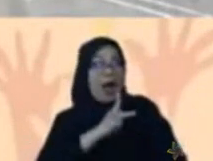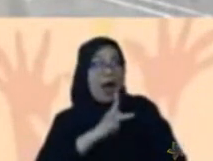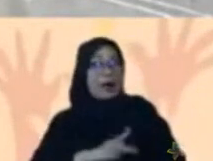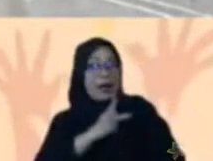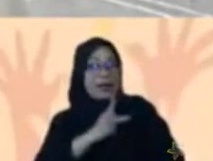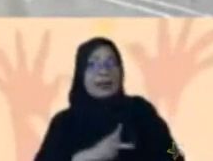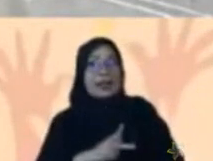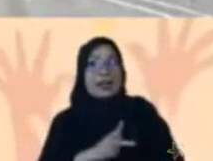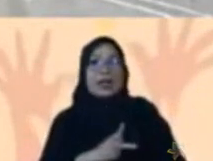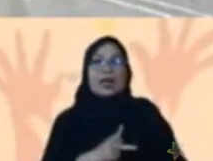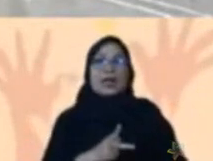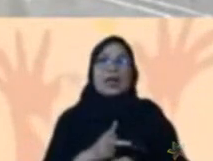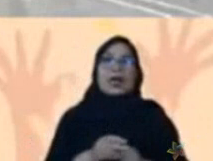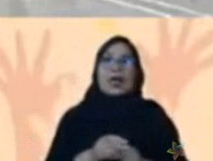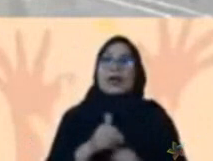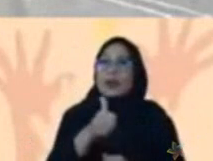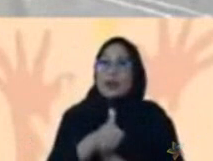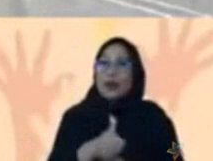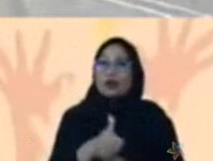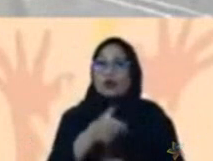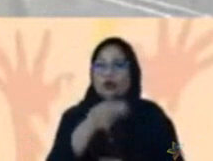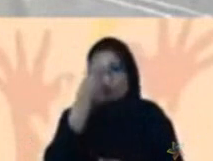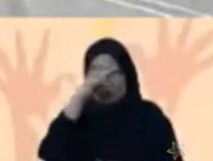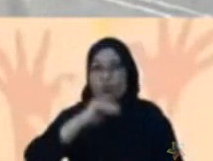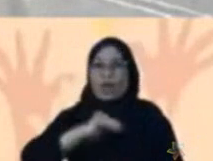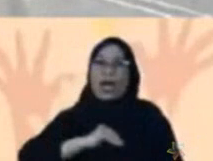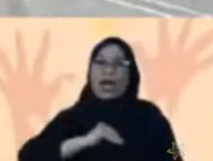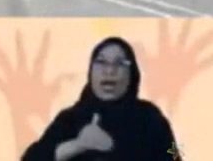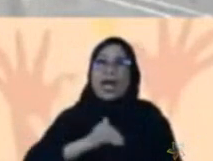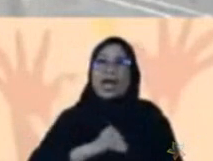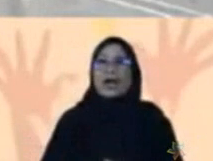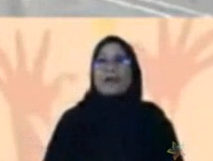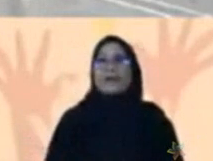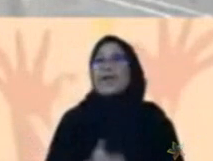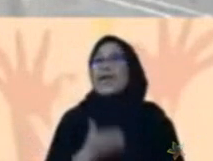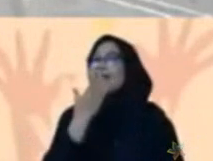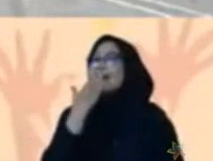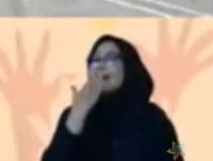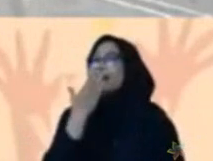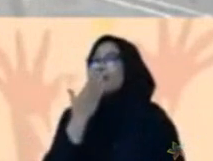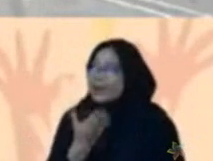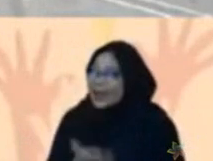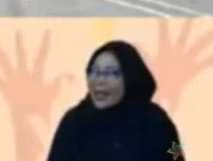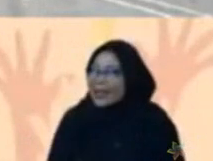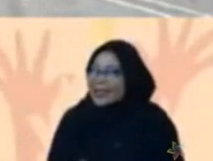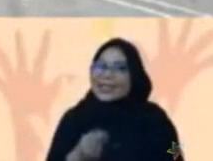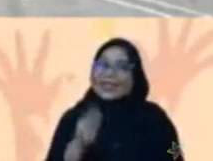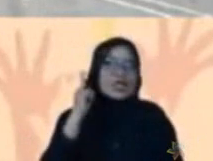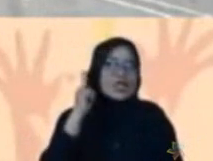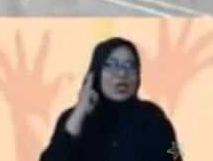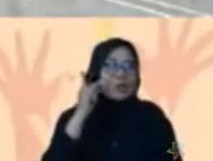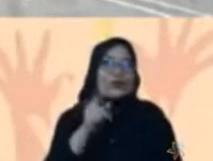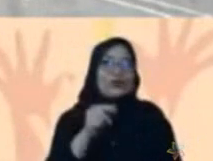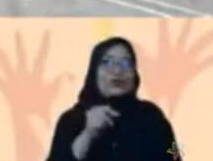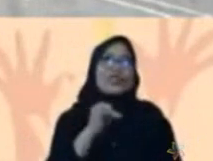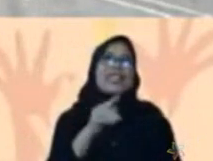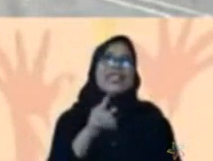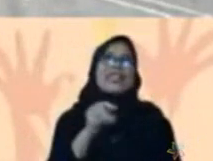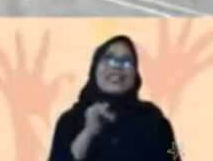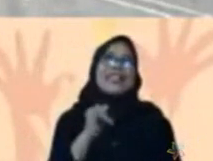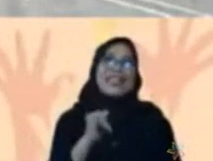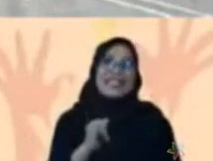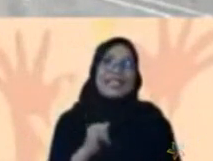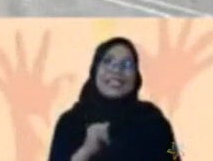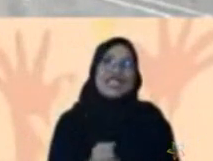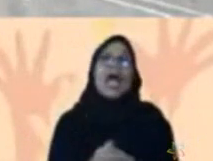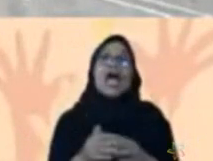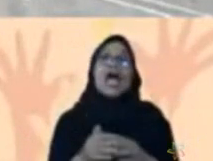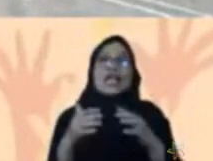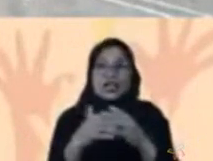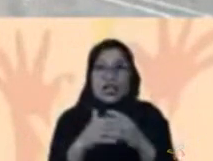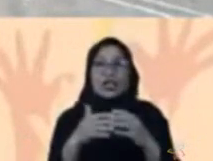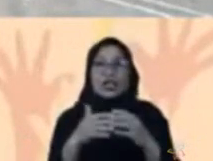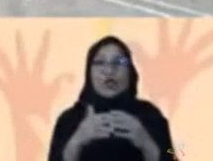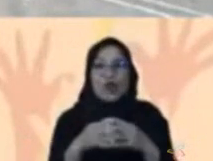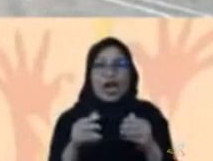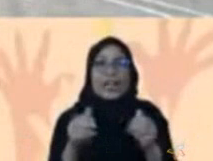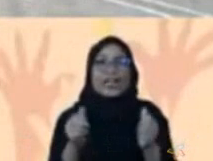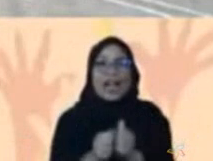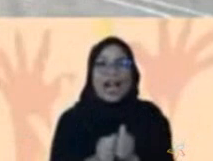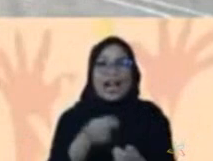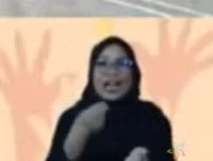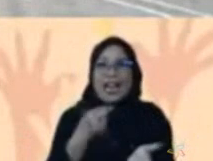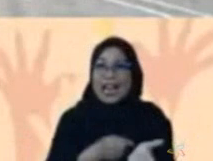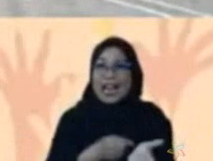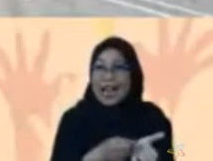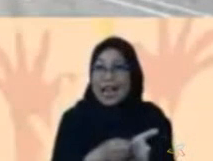kita. Terima kasih Bu Titi. Ini semoga ya, semangatnya sesuai dengan namanya istiqomah gitu ya. Jadi tetap